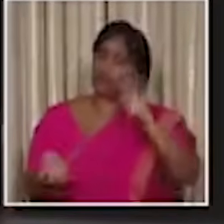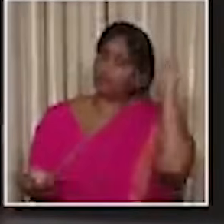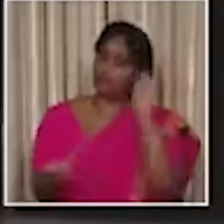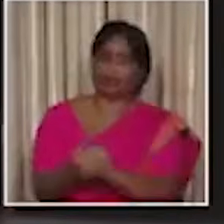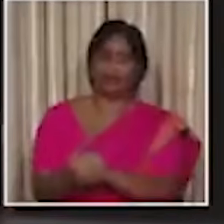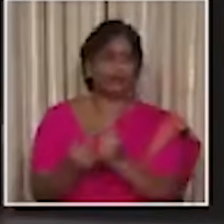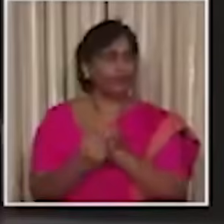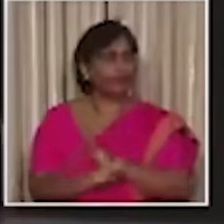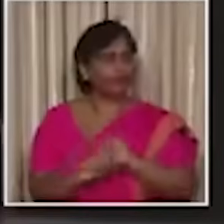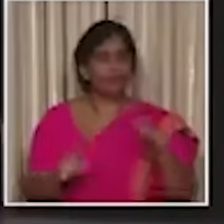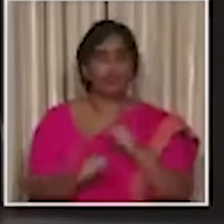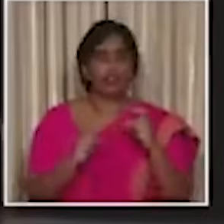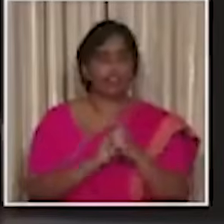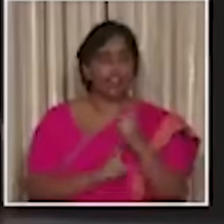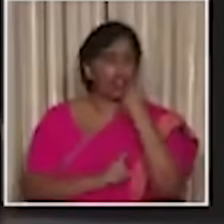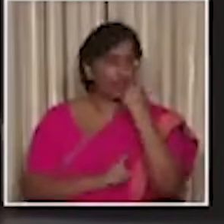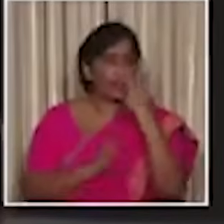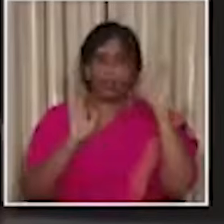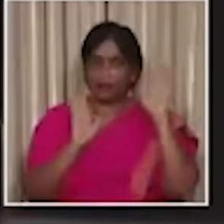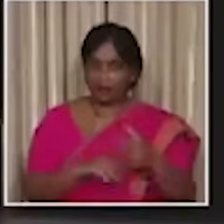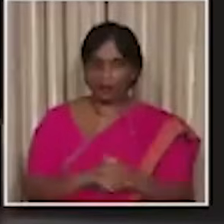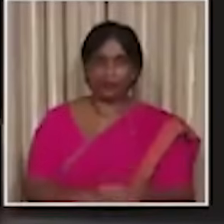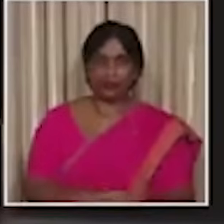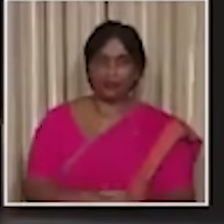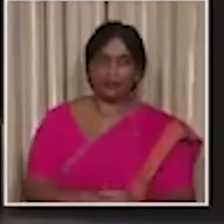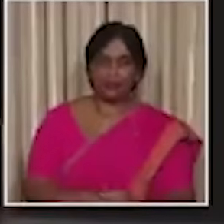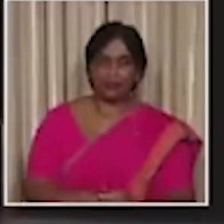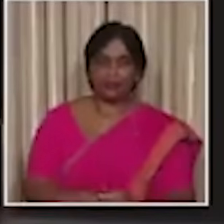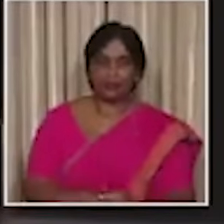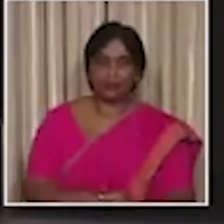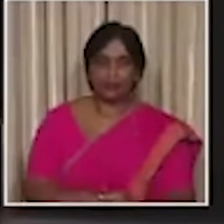නේ. ඩොලර් රුපියලක් ආවෙ නැහැ නේ. ඈ